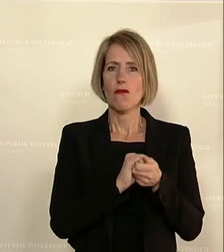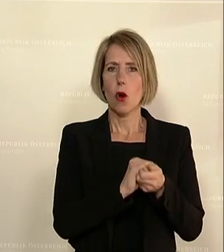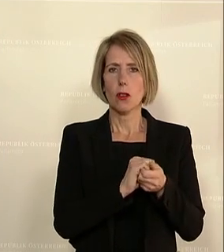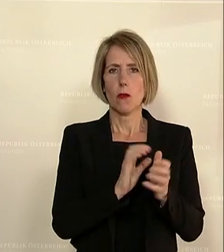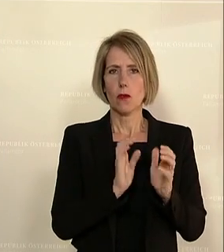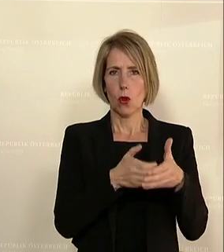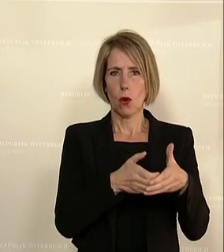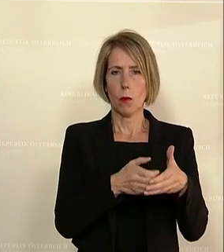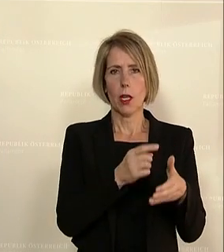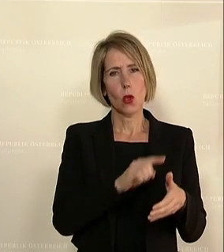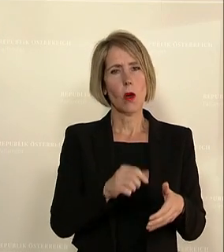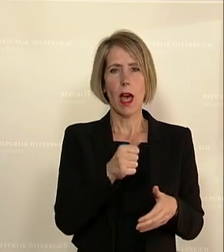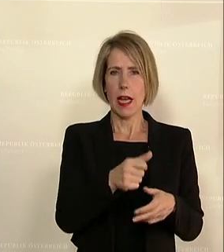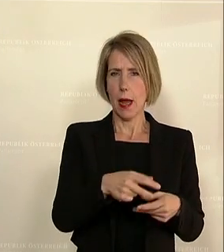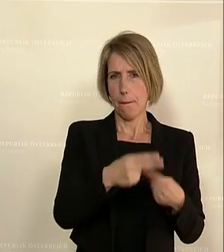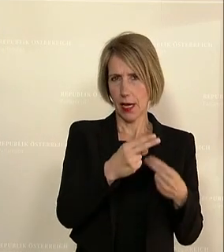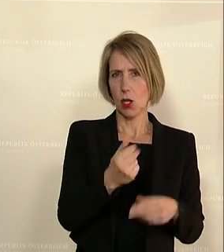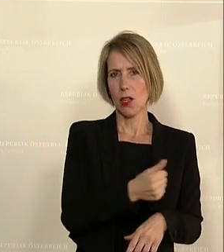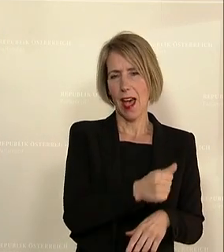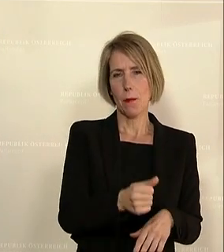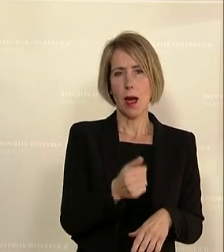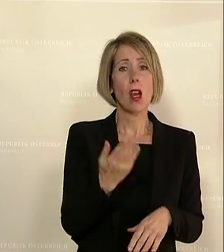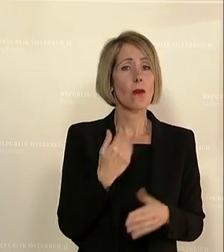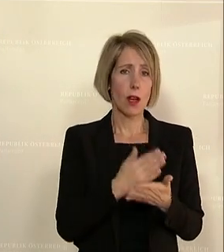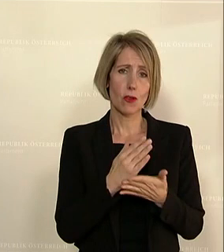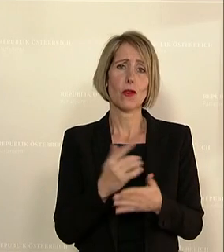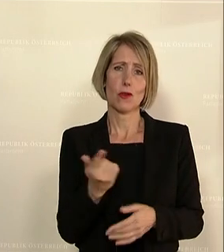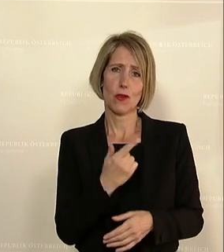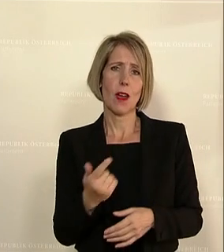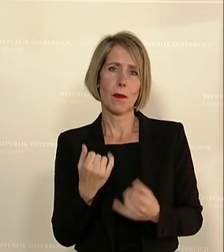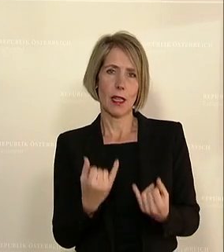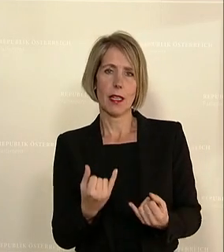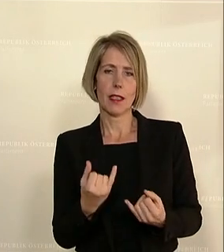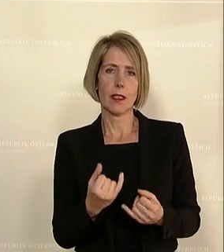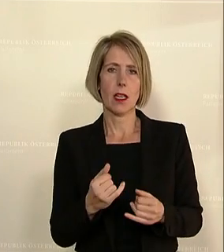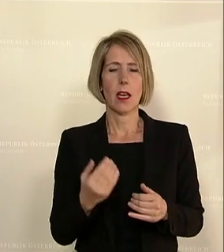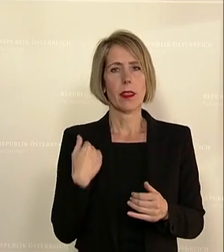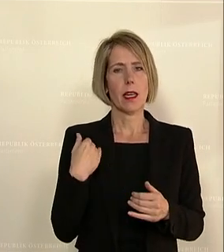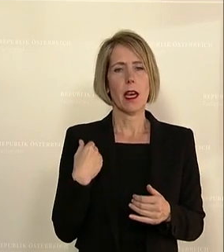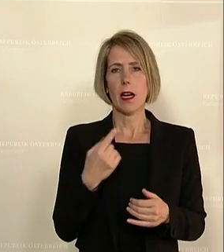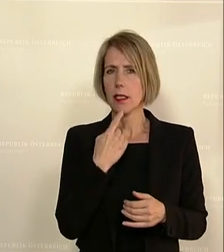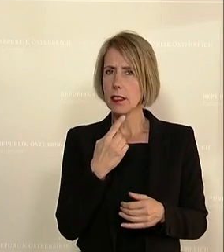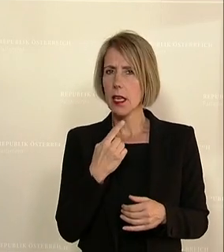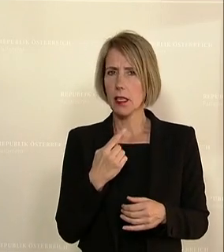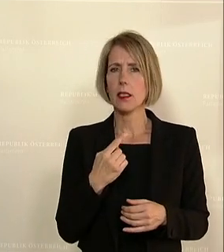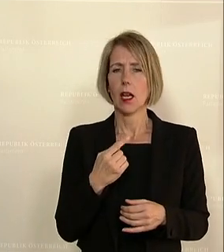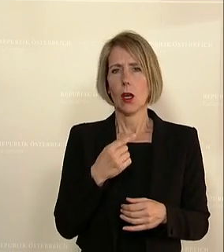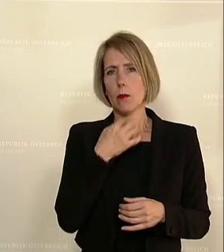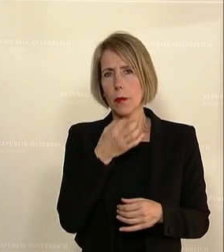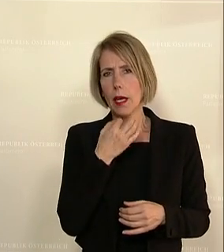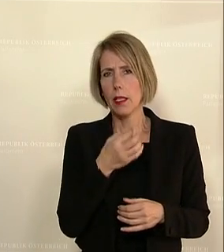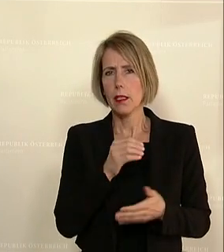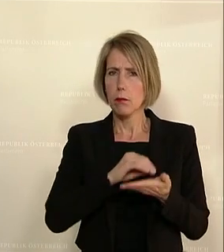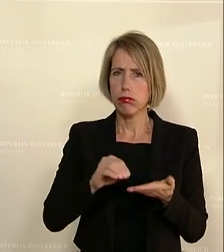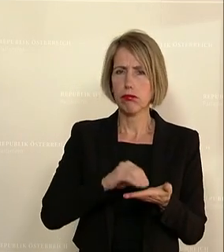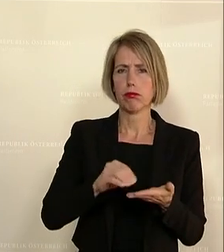pro Periode. Wir waren schon zweimal und nach der Rückkehr habe ich kurz Bericht erstattet, gesagt, aber bitte, wir müssen nächstes Jahr schon wieder fahren. Und er hat